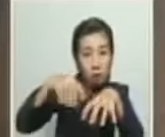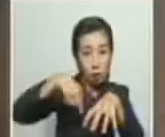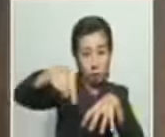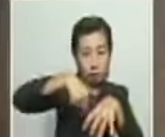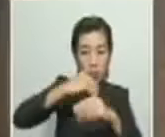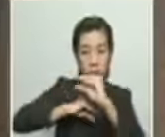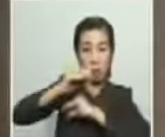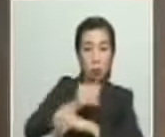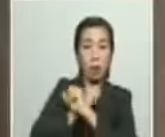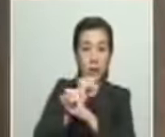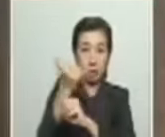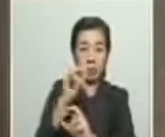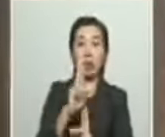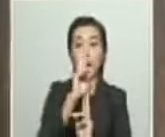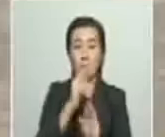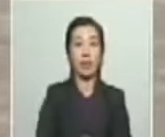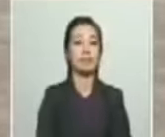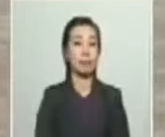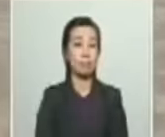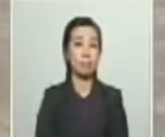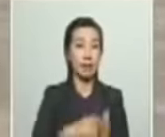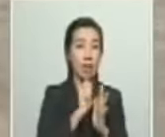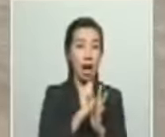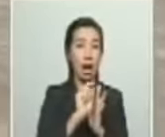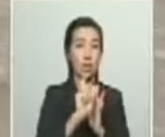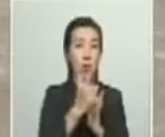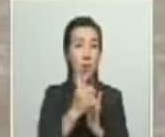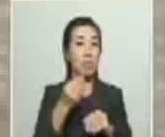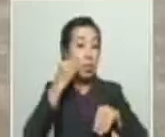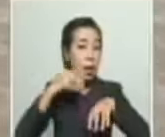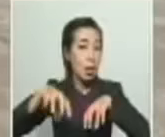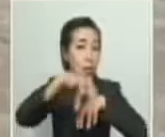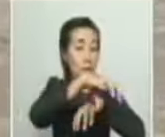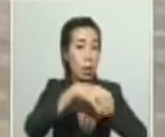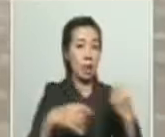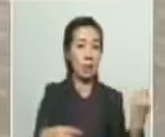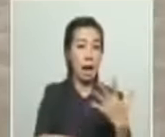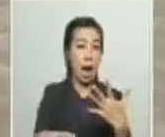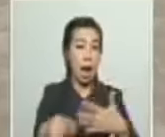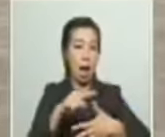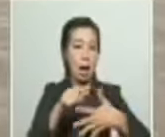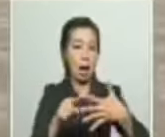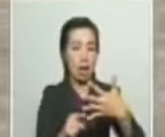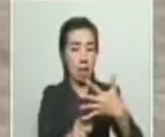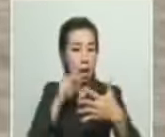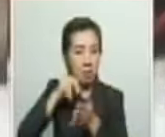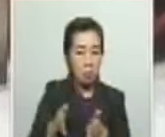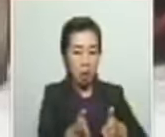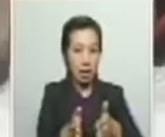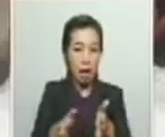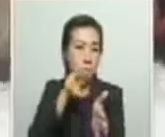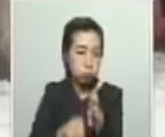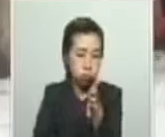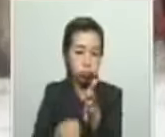ะ จังหวัดอ่างทองนะครับมี5หมู่บ้านครับท่านผู้ชมครับน้ำจากแม่น้ำเจ้าพระยาเข้าท่วม